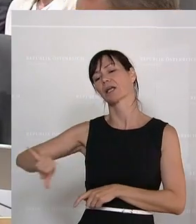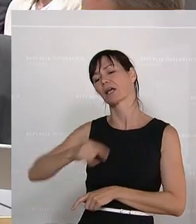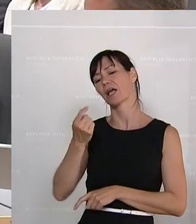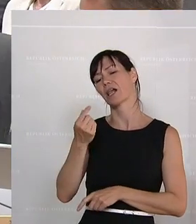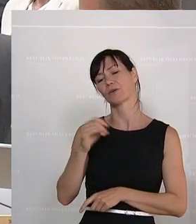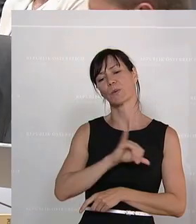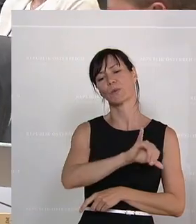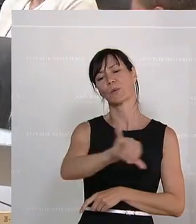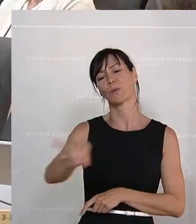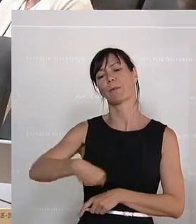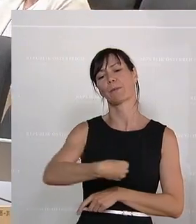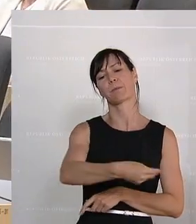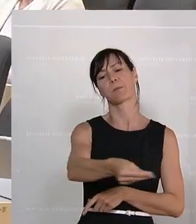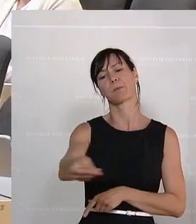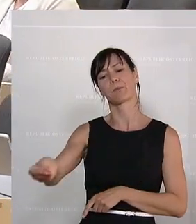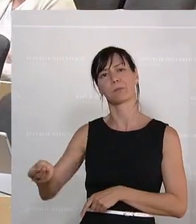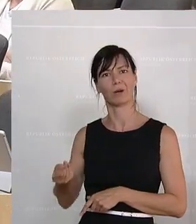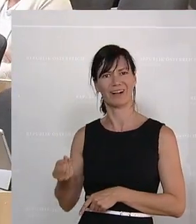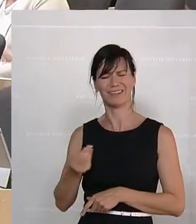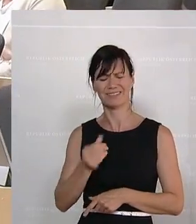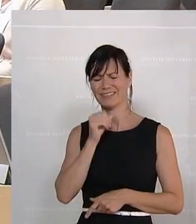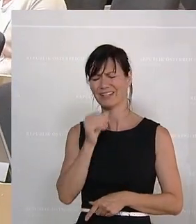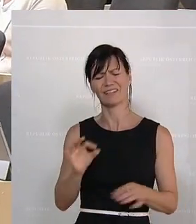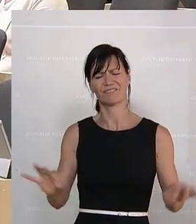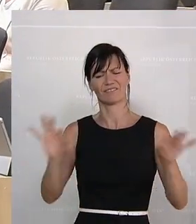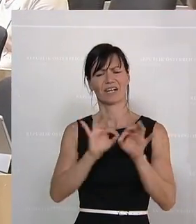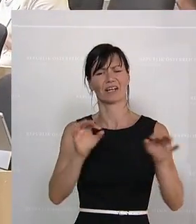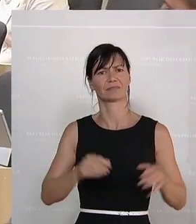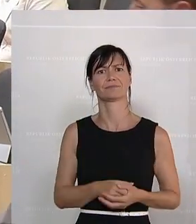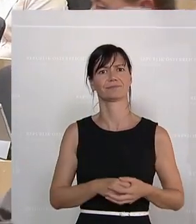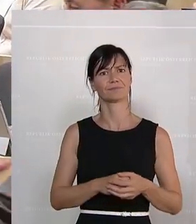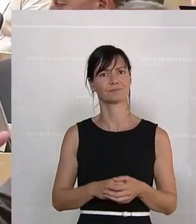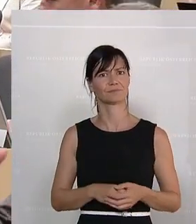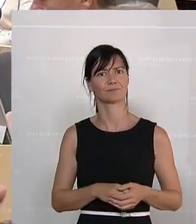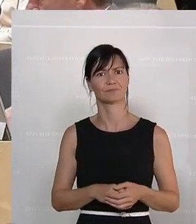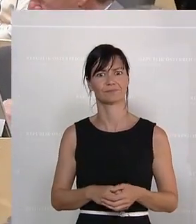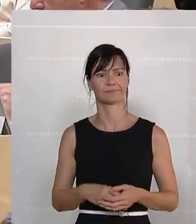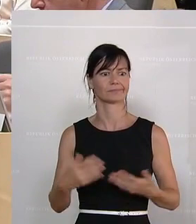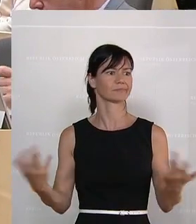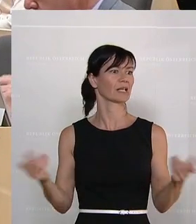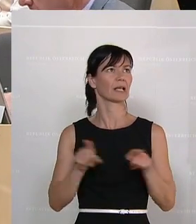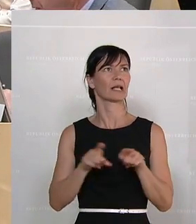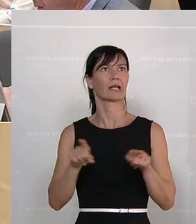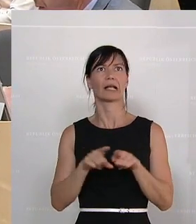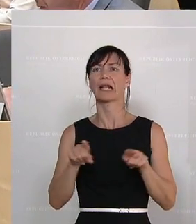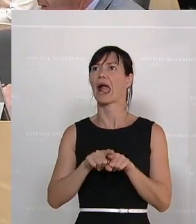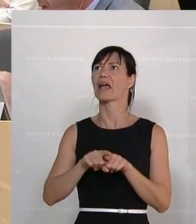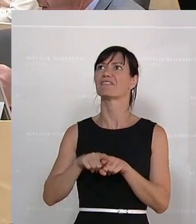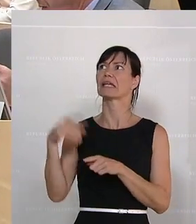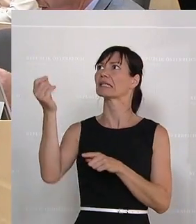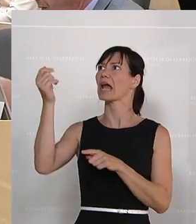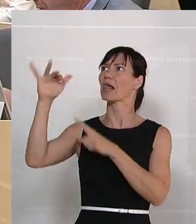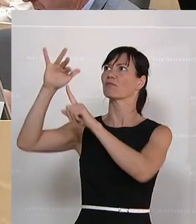es ist es ist nichts anderes als helikopter geld das sie hier ausschütten es ist delikat